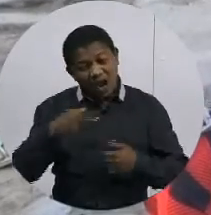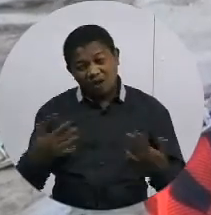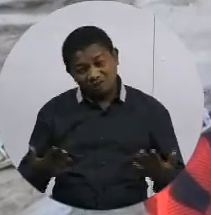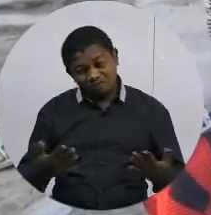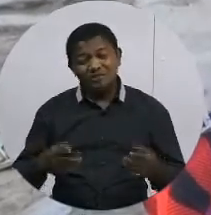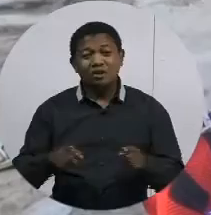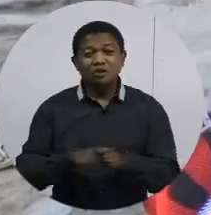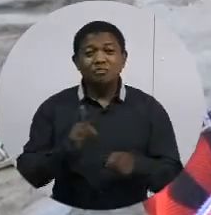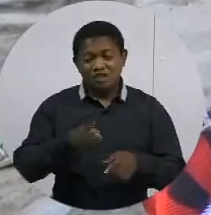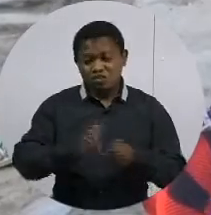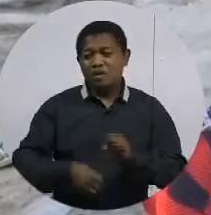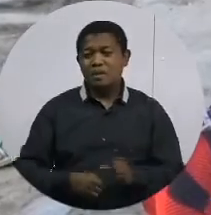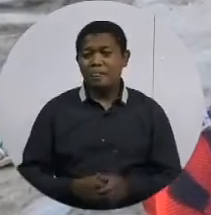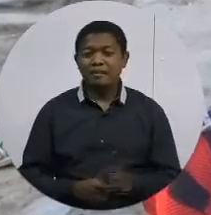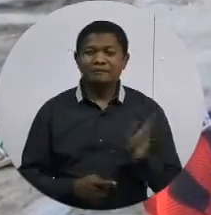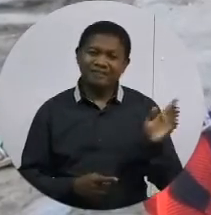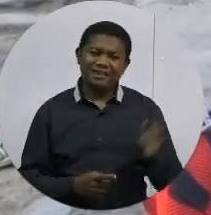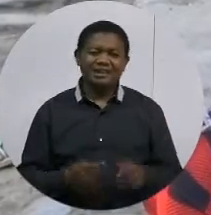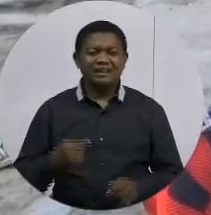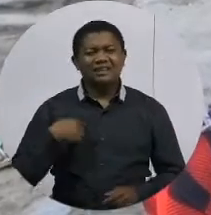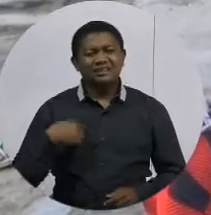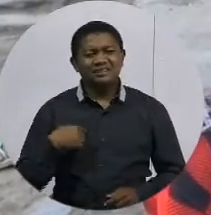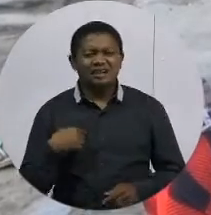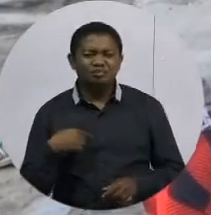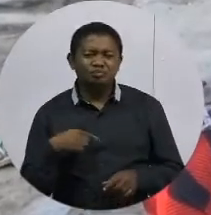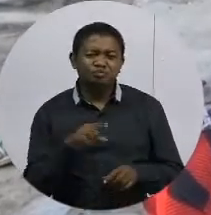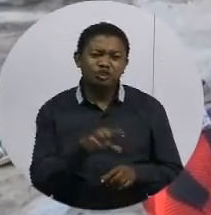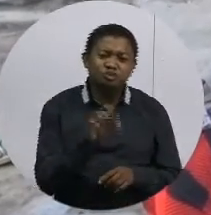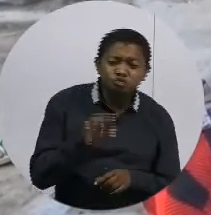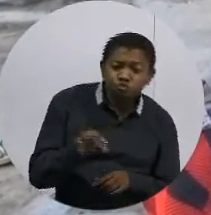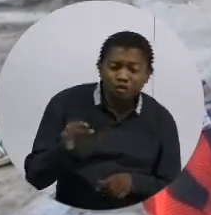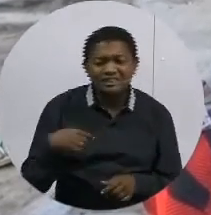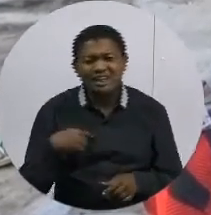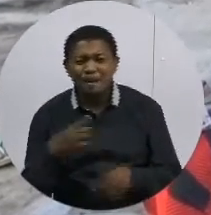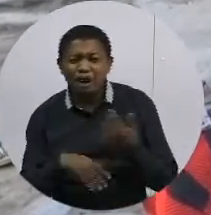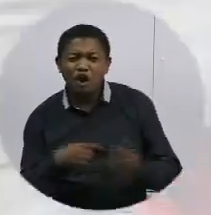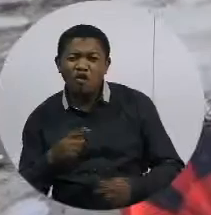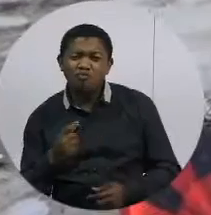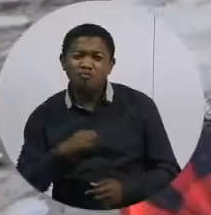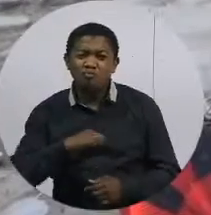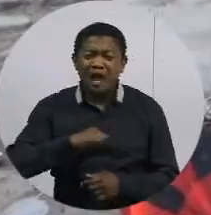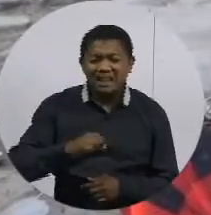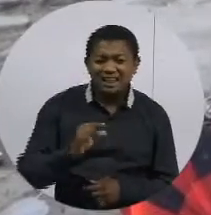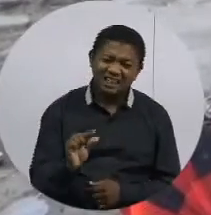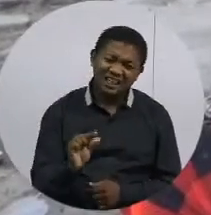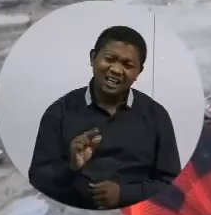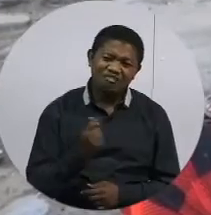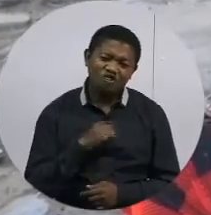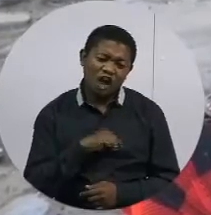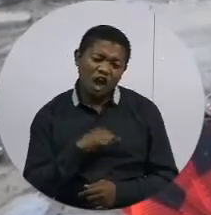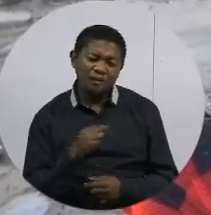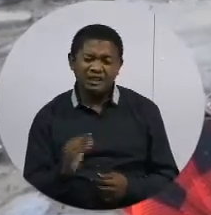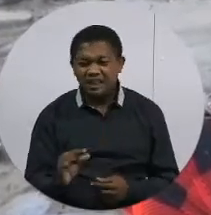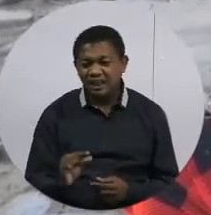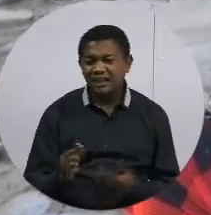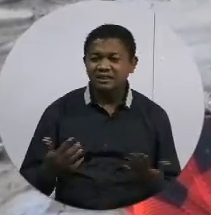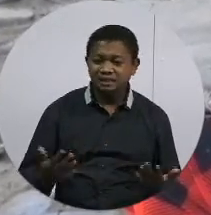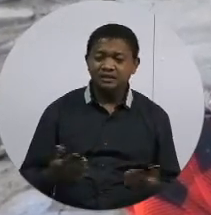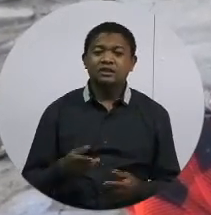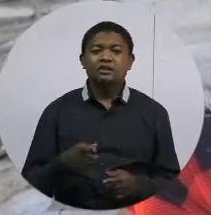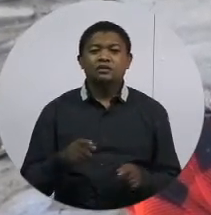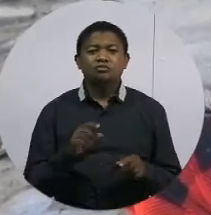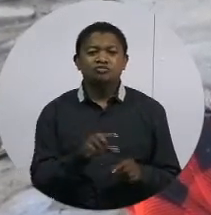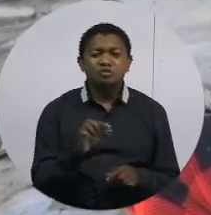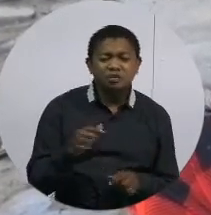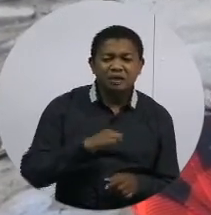manokana zany zao dia le mitsipitsipina amin'ny karama manasalamba zany ny asako ny karamarama manomboka vao midiny eo ambony fandriana zany ianao dia efa miasa saina inona